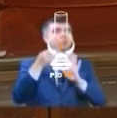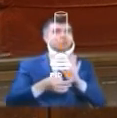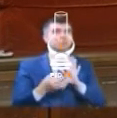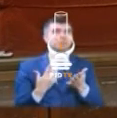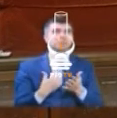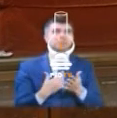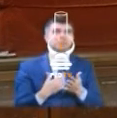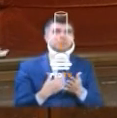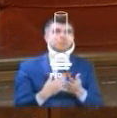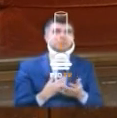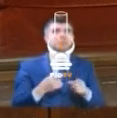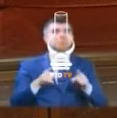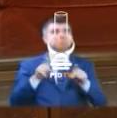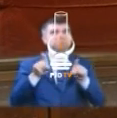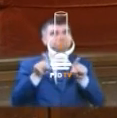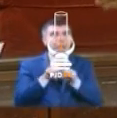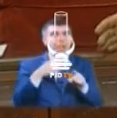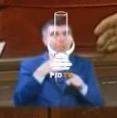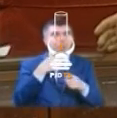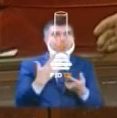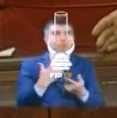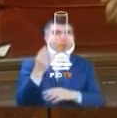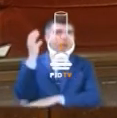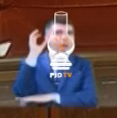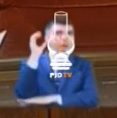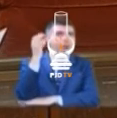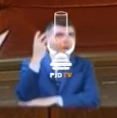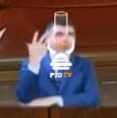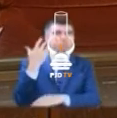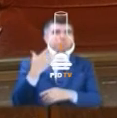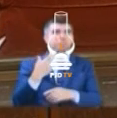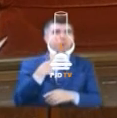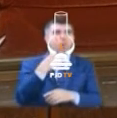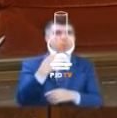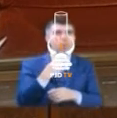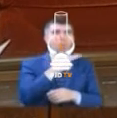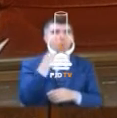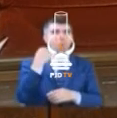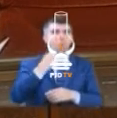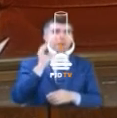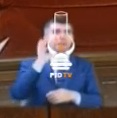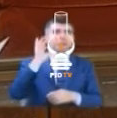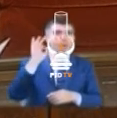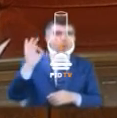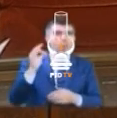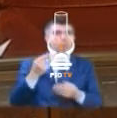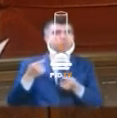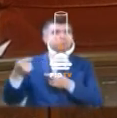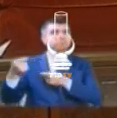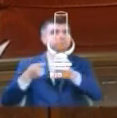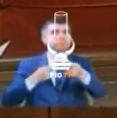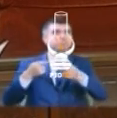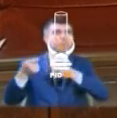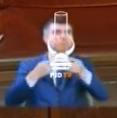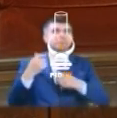كتتم عن طريق فصل القطعة من النظام الغابوي وكتدخل في الملك الدولة الخاص، أو لا في إطار المقايضة.